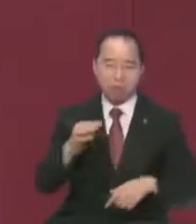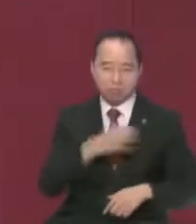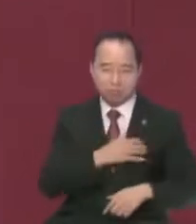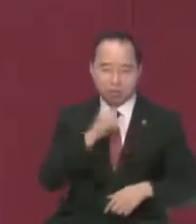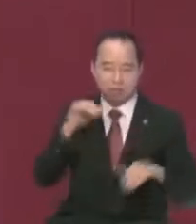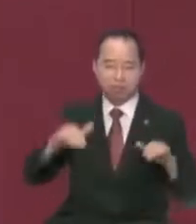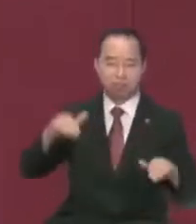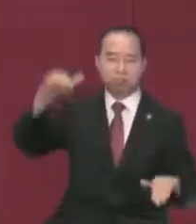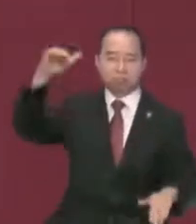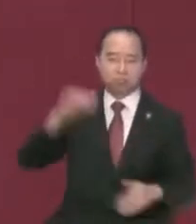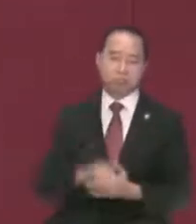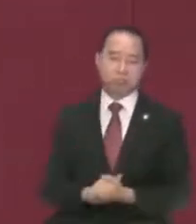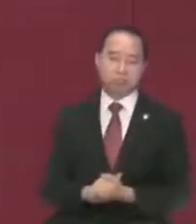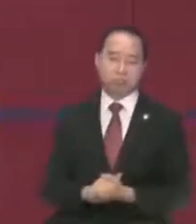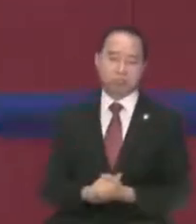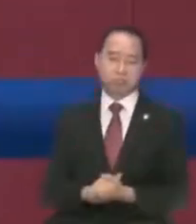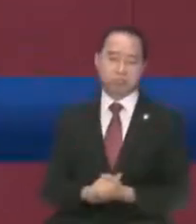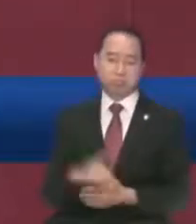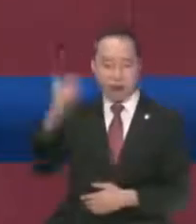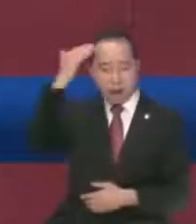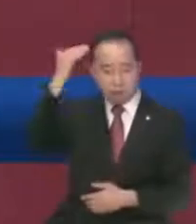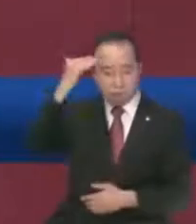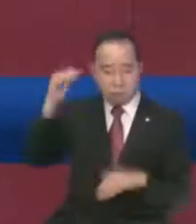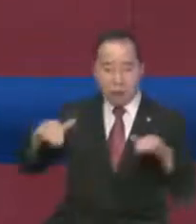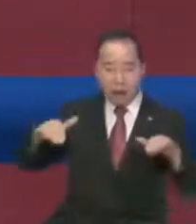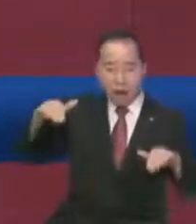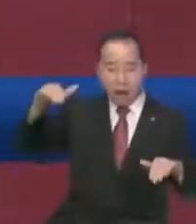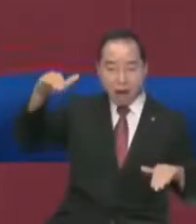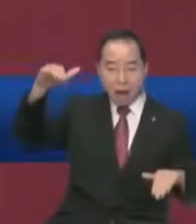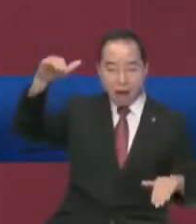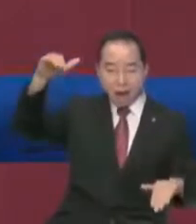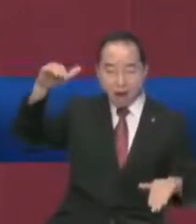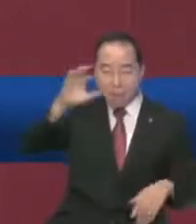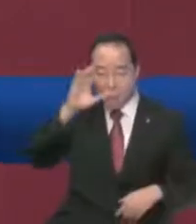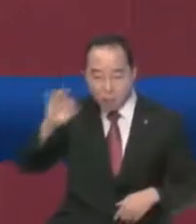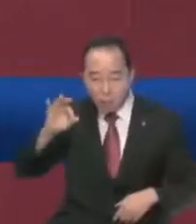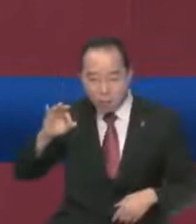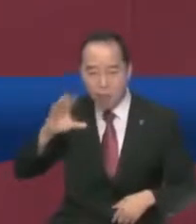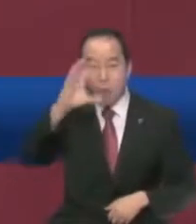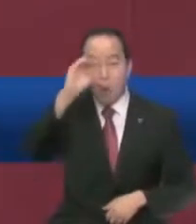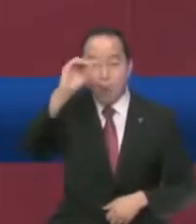한국의 소득 양극화는 OECD에서 가장 나쁜 편에 속합니다.